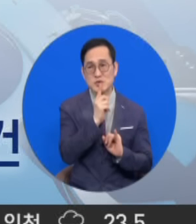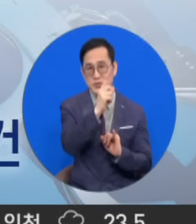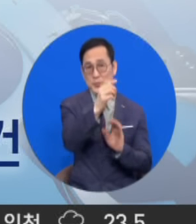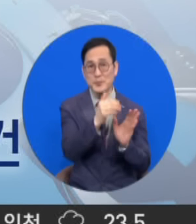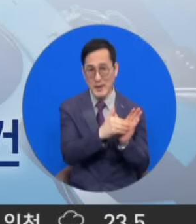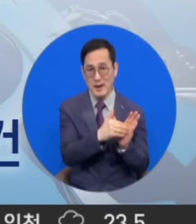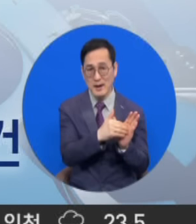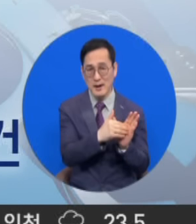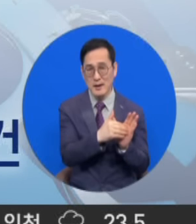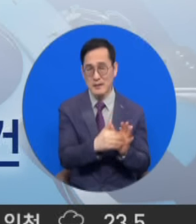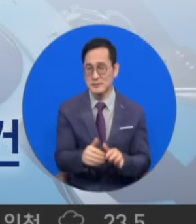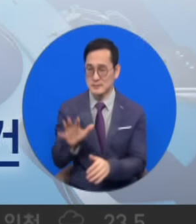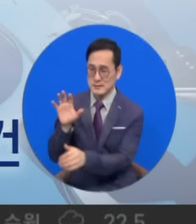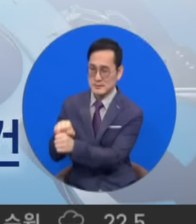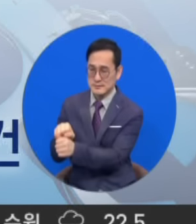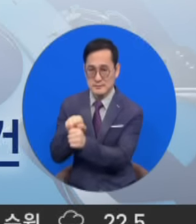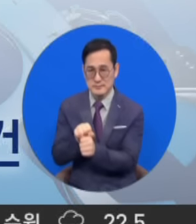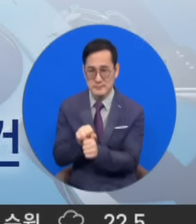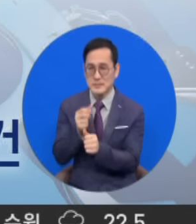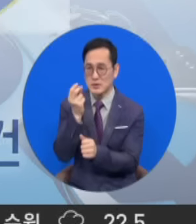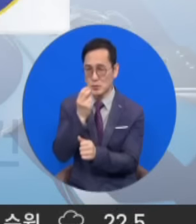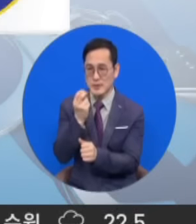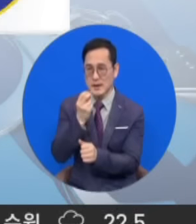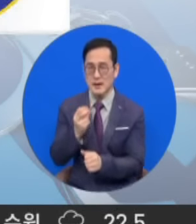입건을 했습니다.